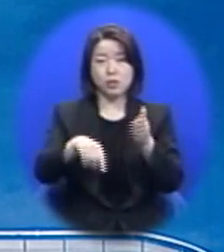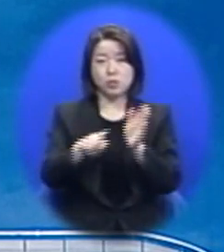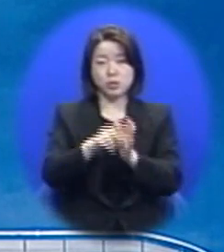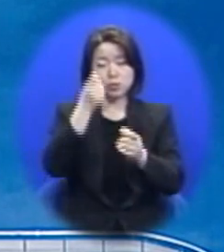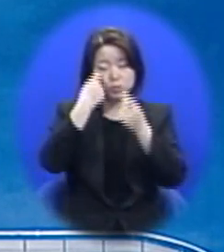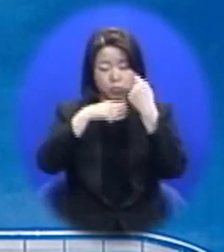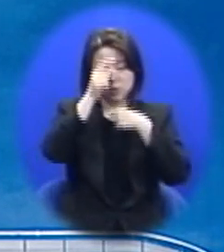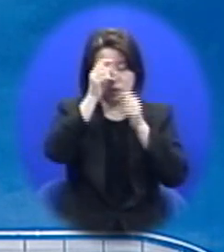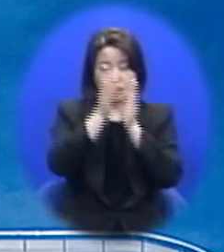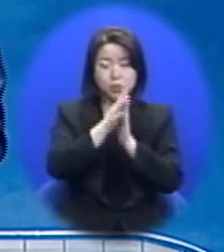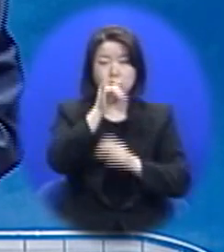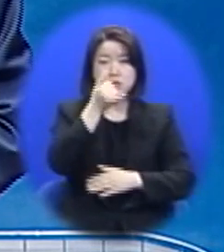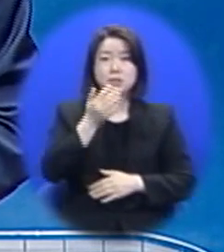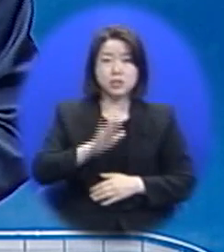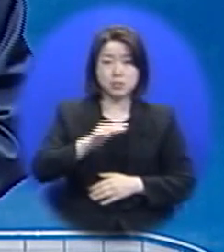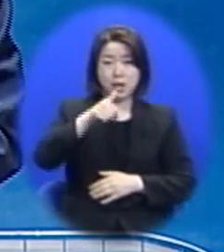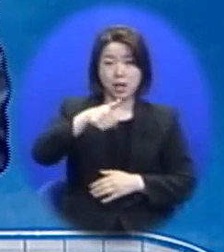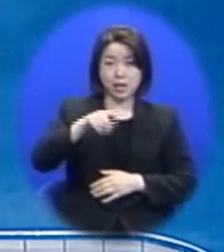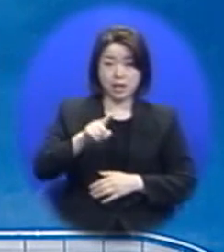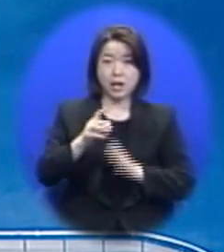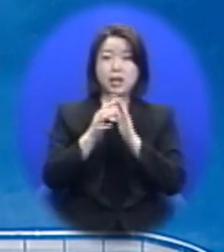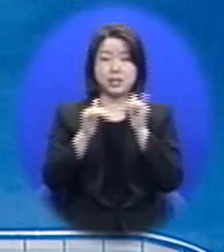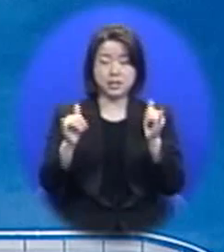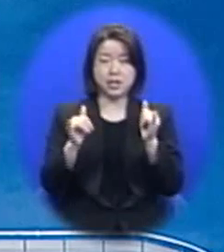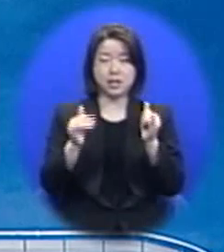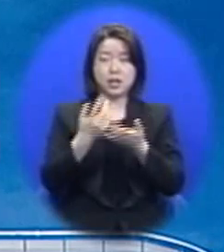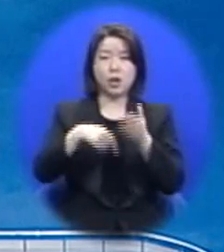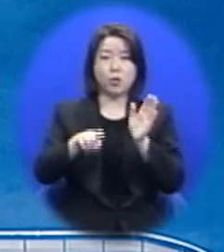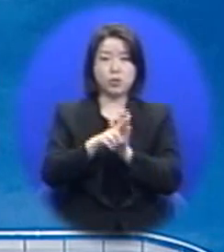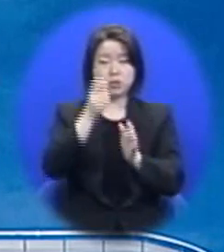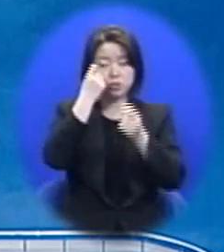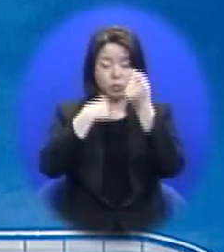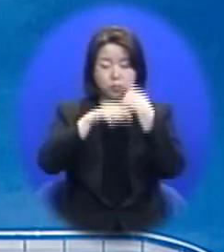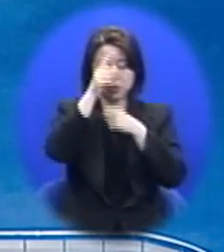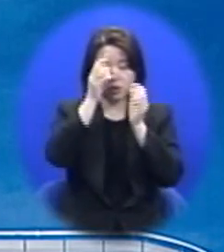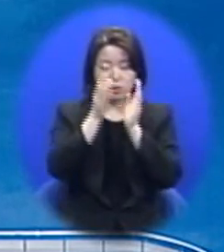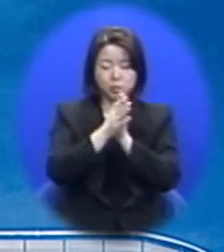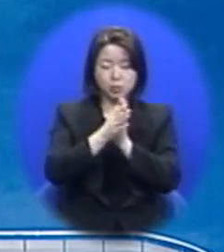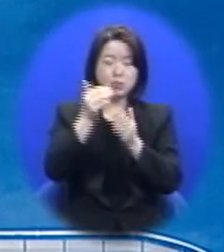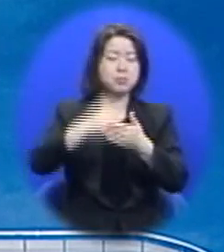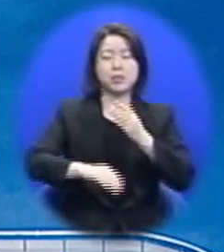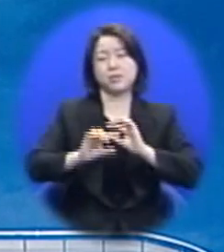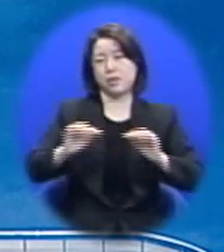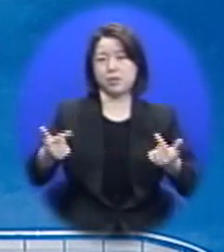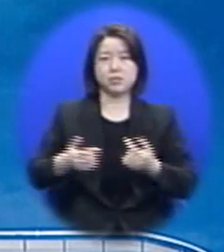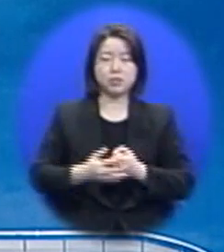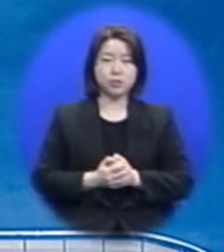했지만 가해자를 위한 기도와 눈물을 빠뜨리지 않았었습니다.